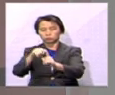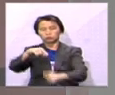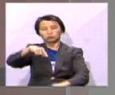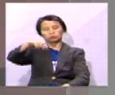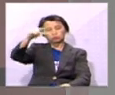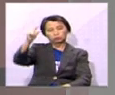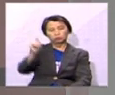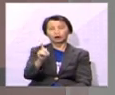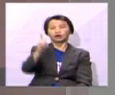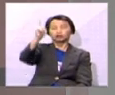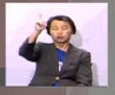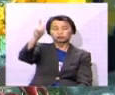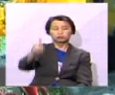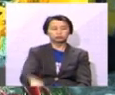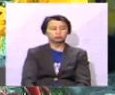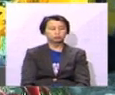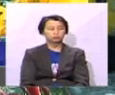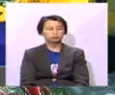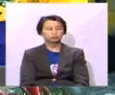bukit.